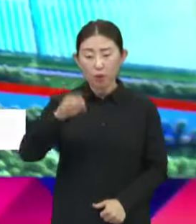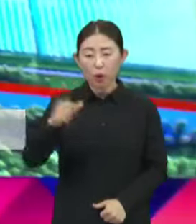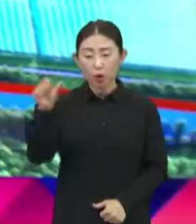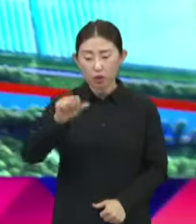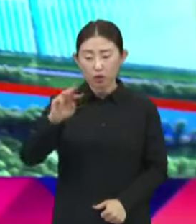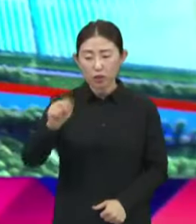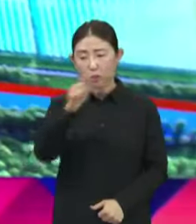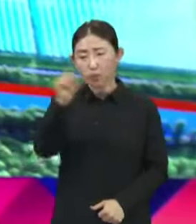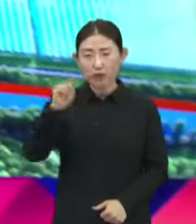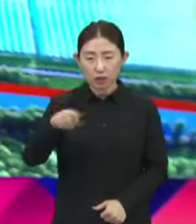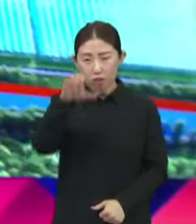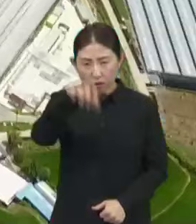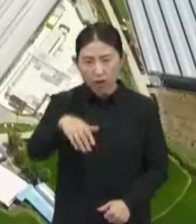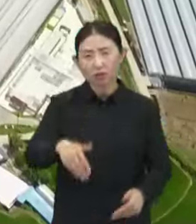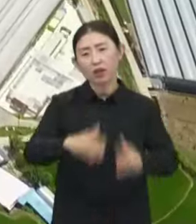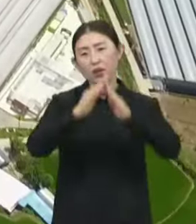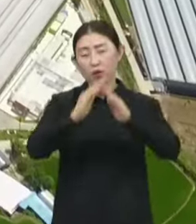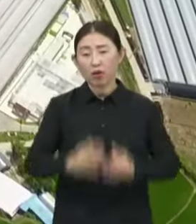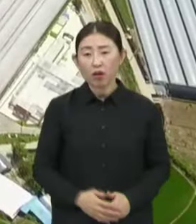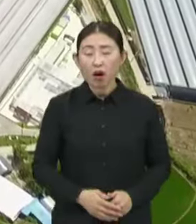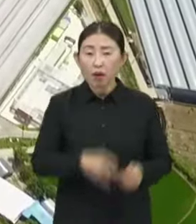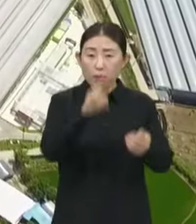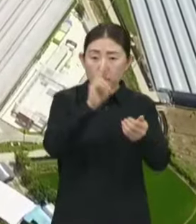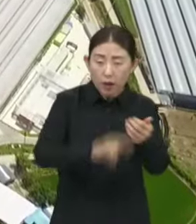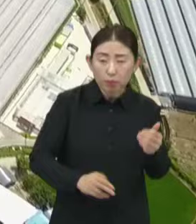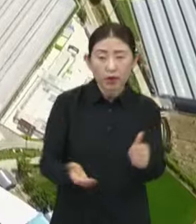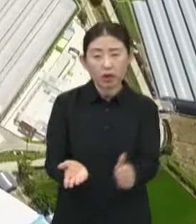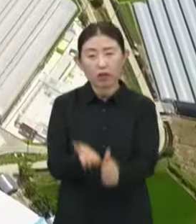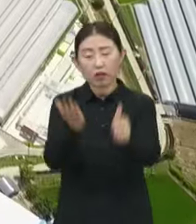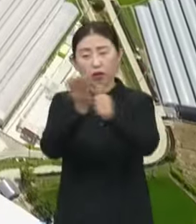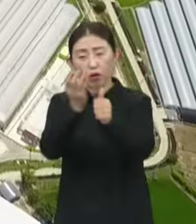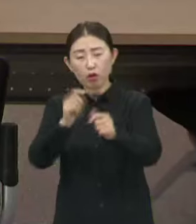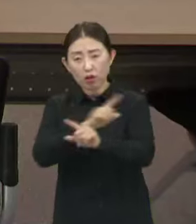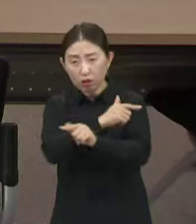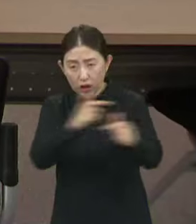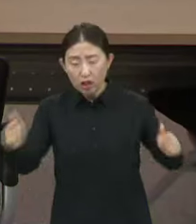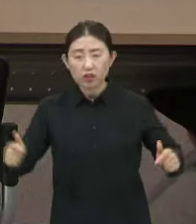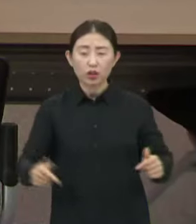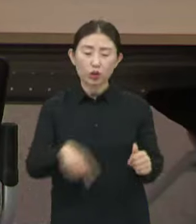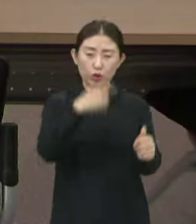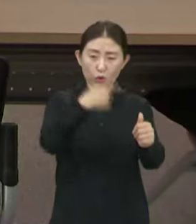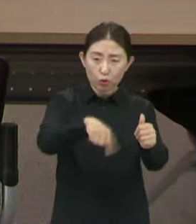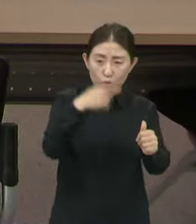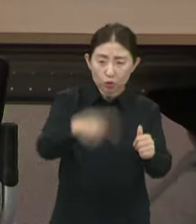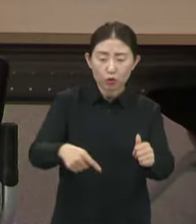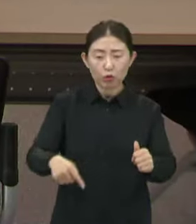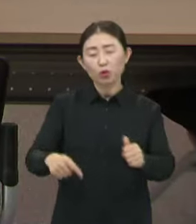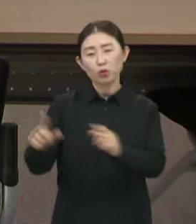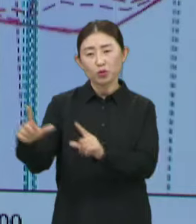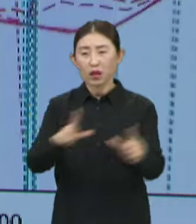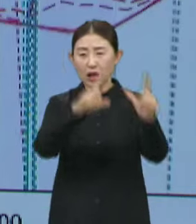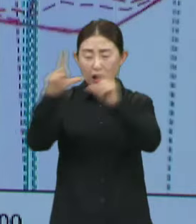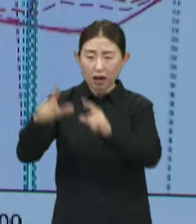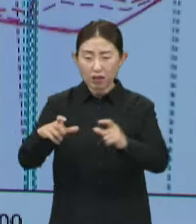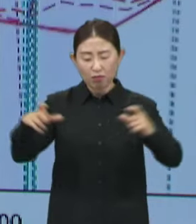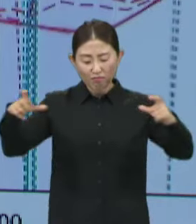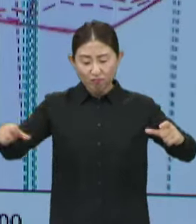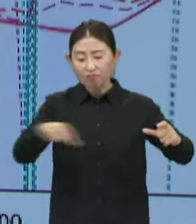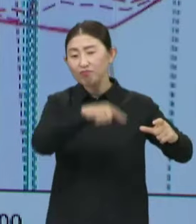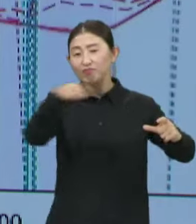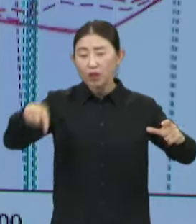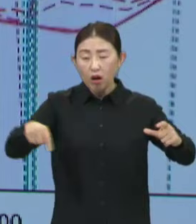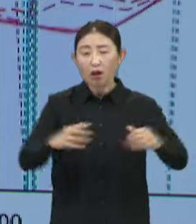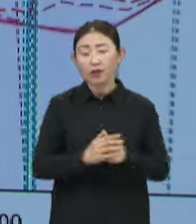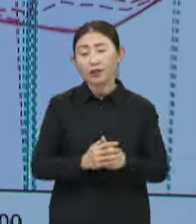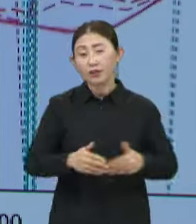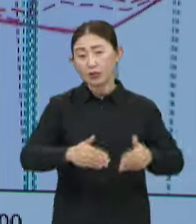규모로 건립됩니다. 생산, 유통, 가공, 정주, 교육, 커뮤니티 기능을 갖춘 스마트팜 집적단지로 기후